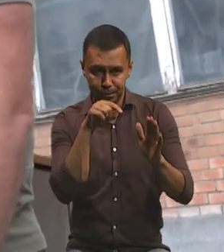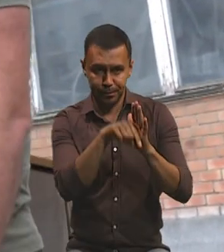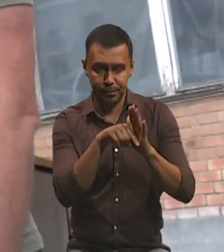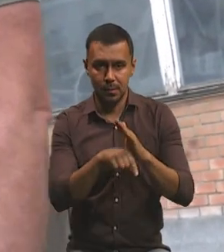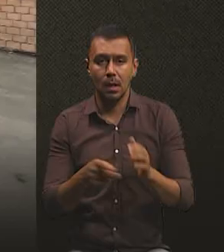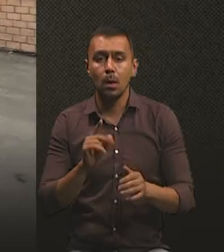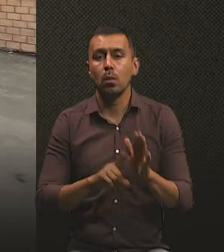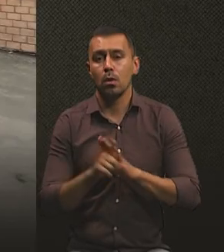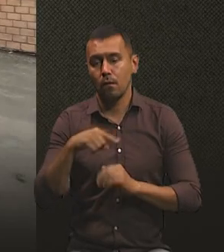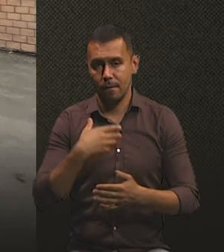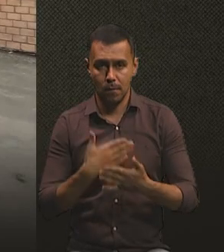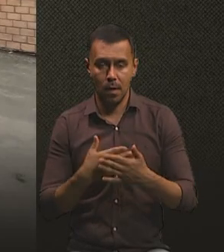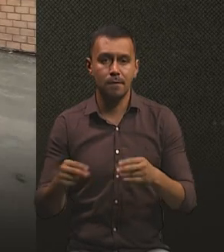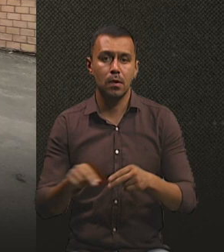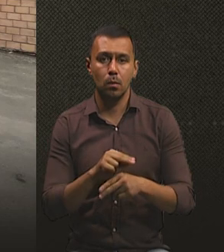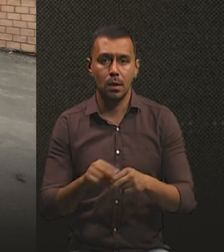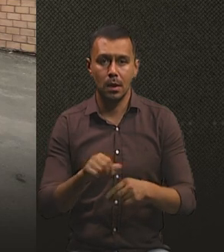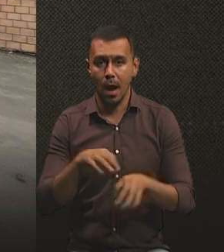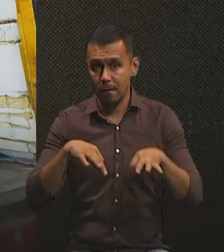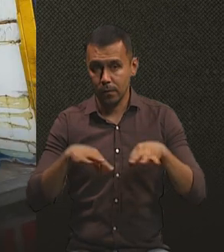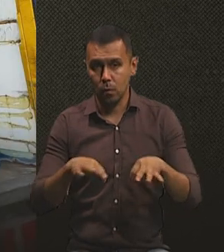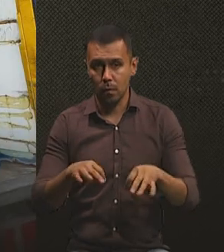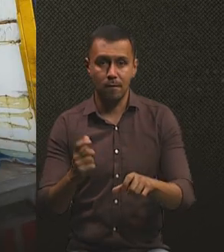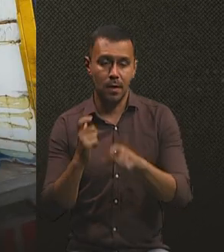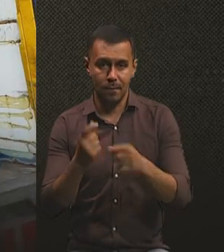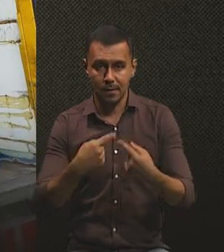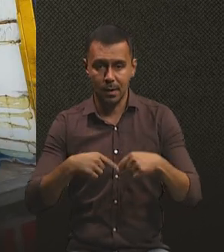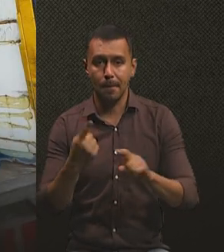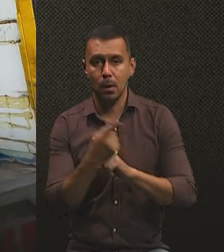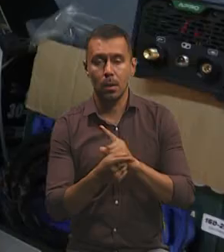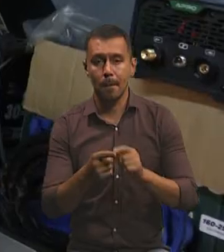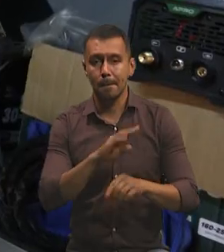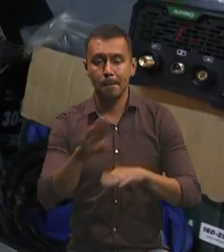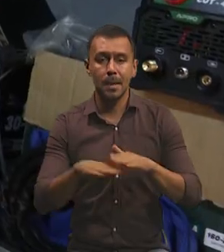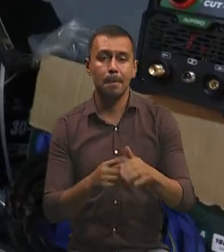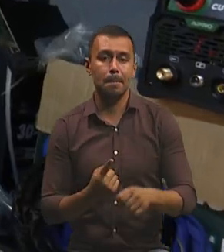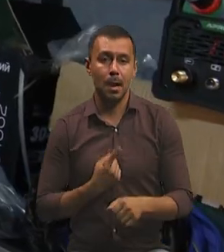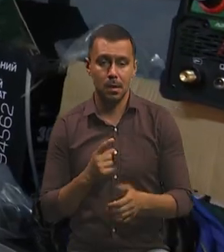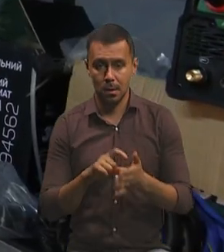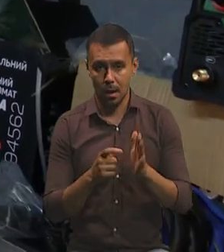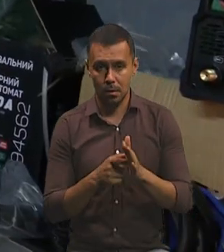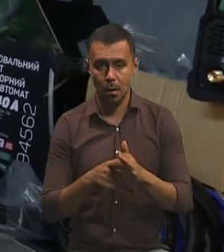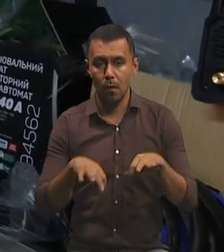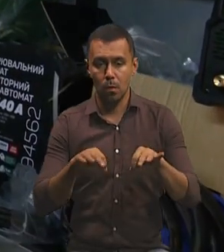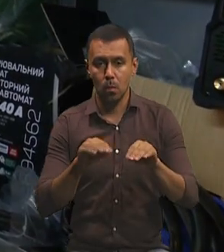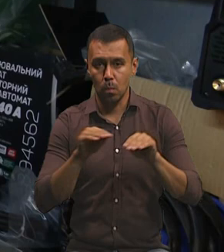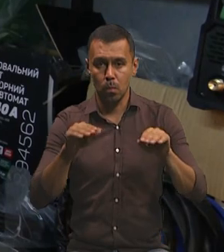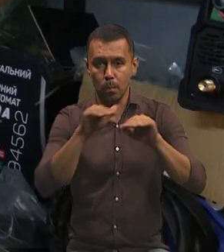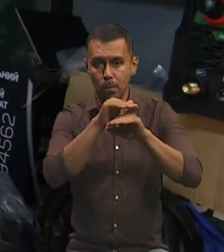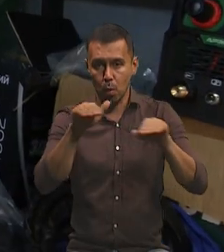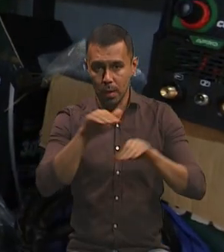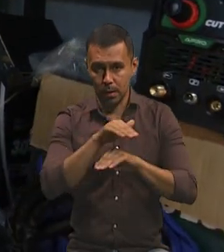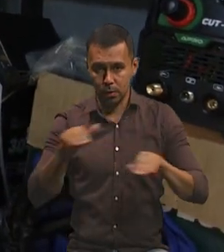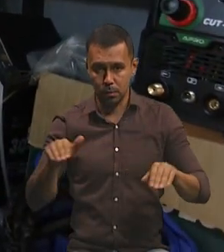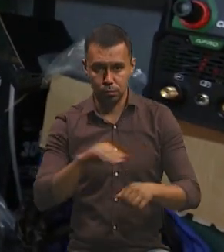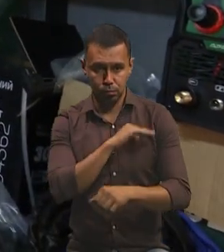Для початку, говорить волонтер, відремонтували саме авто. Вантажне відділення переобладнали під майстерню. Автомобіль обладнаний поличками